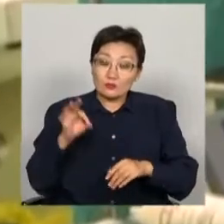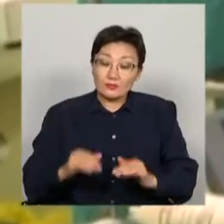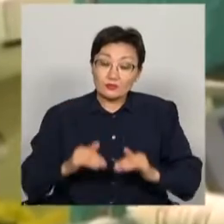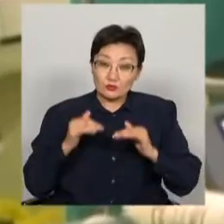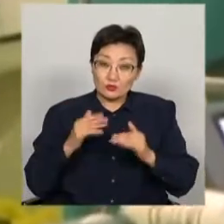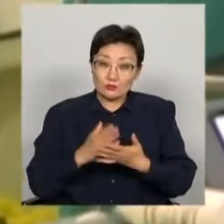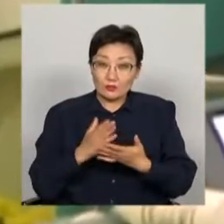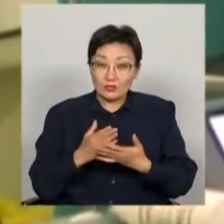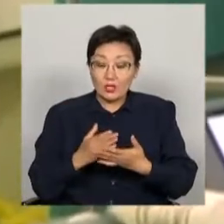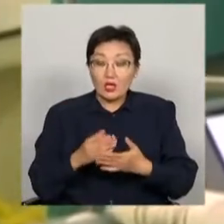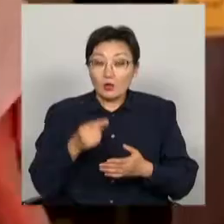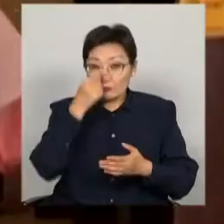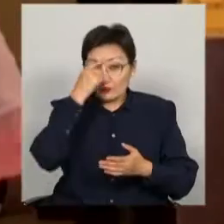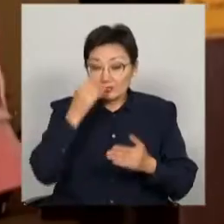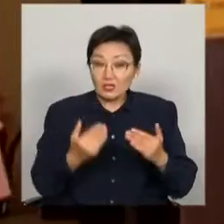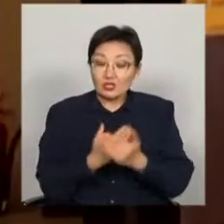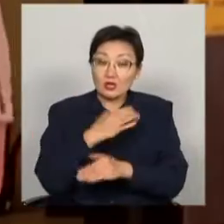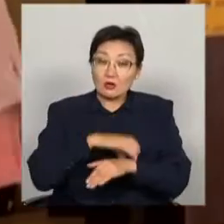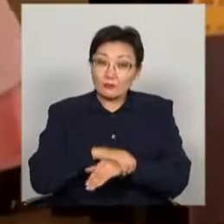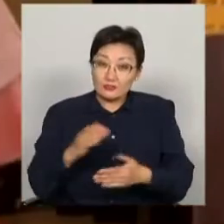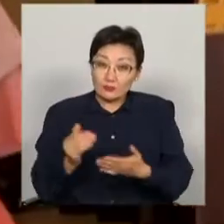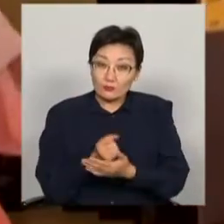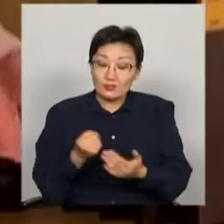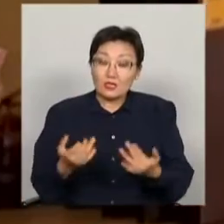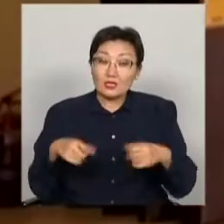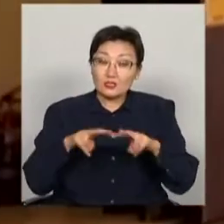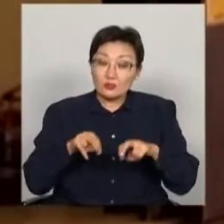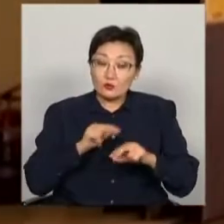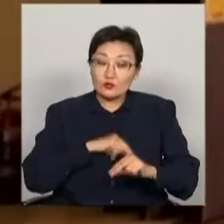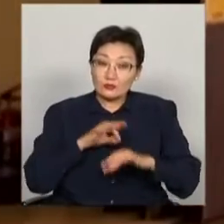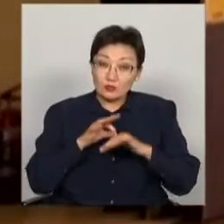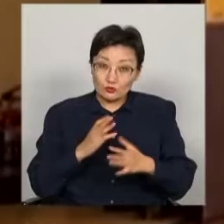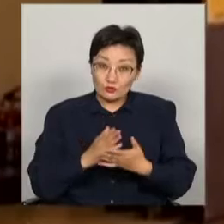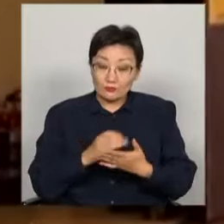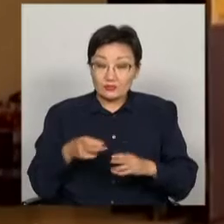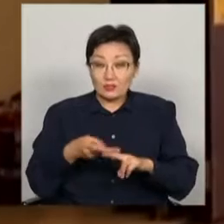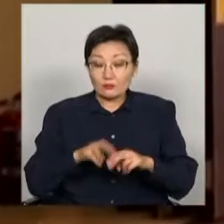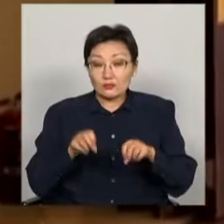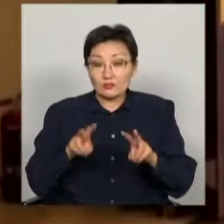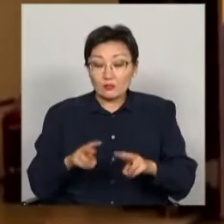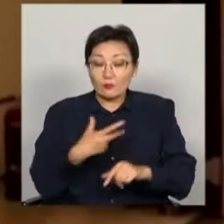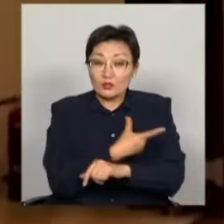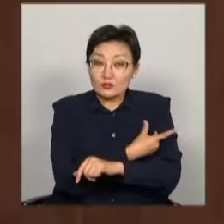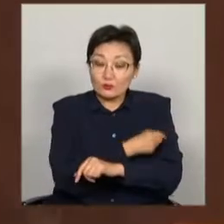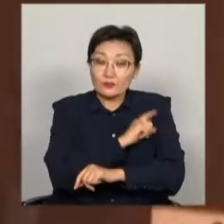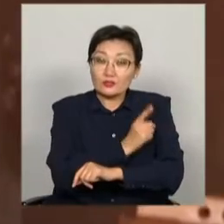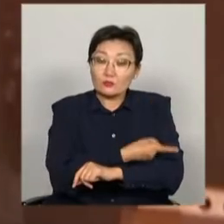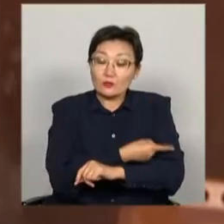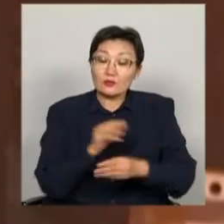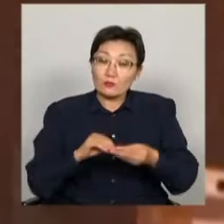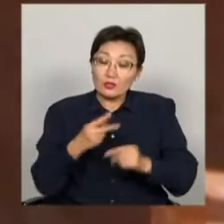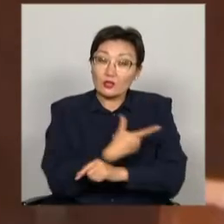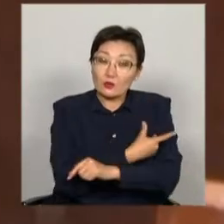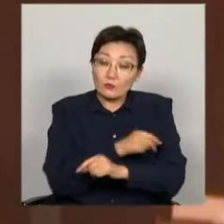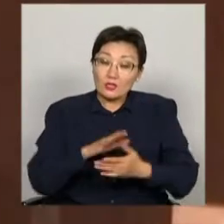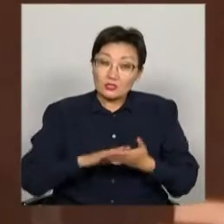өсіпті. Ал Үндістанда жаңа штамм анықталып, қазір зерттеу жүргізіліп жатыр екен. Сондықтан мамандар екпенің күшейткіш мөлшерін алуды